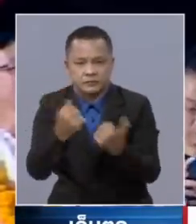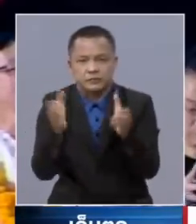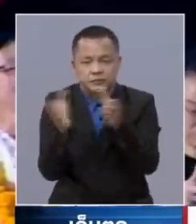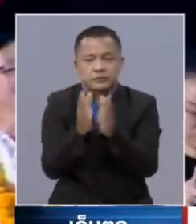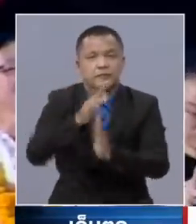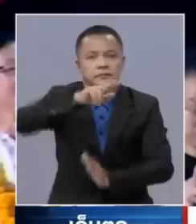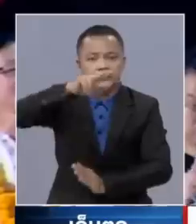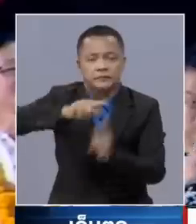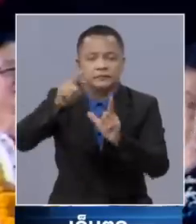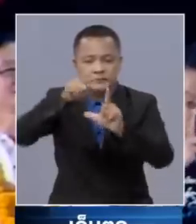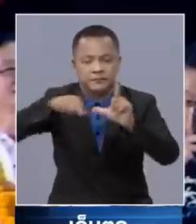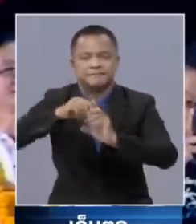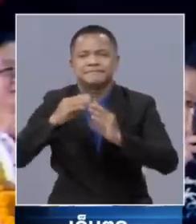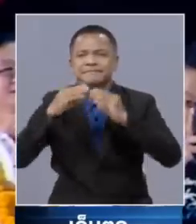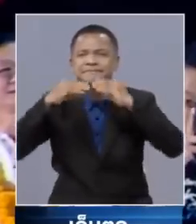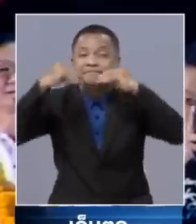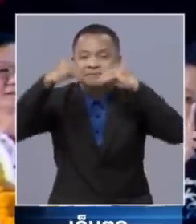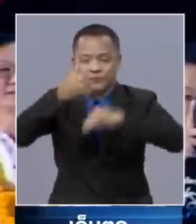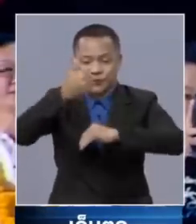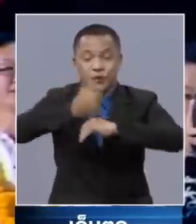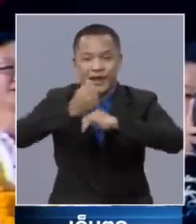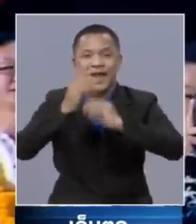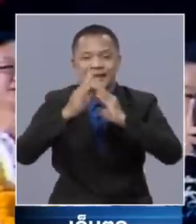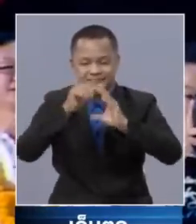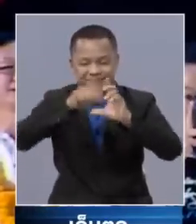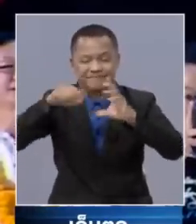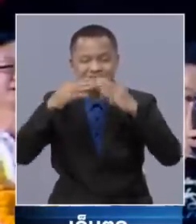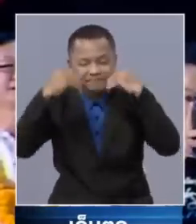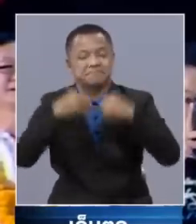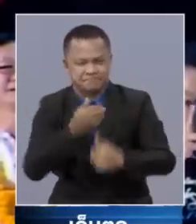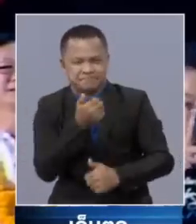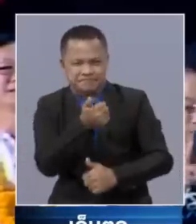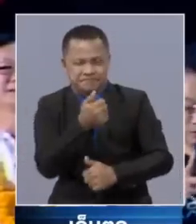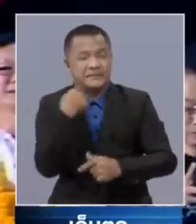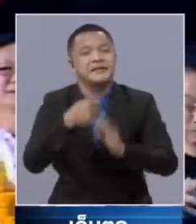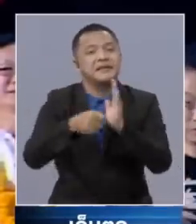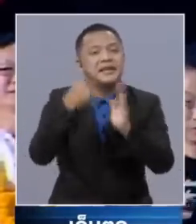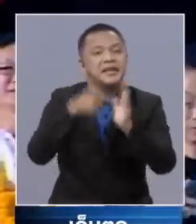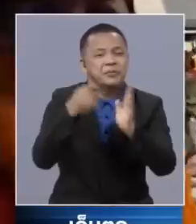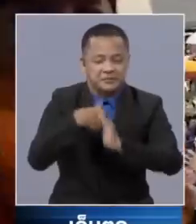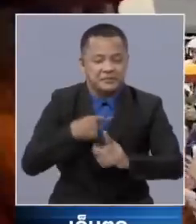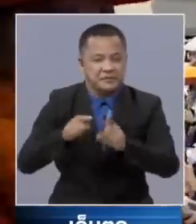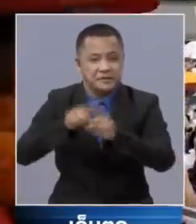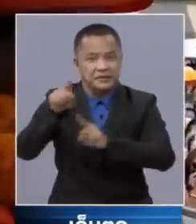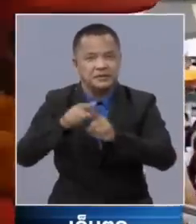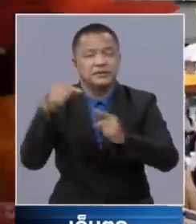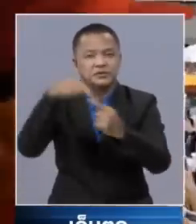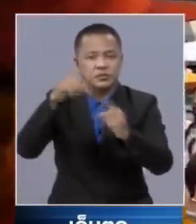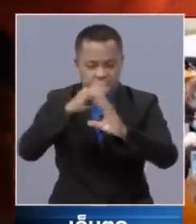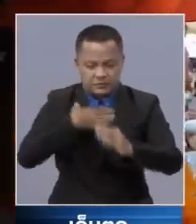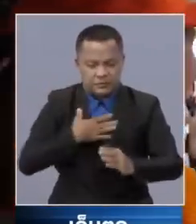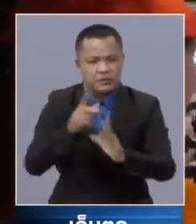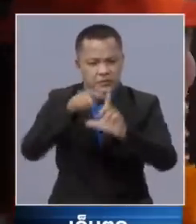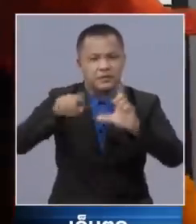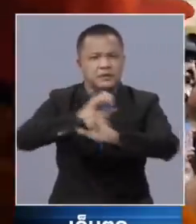ของก้าวไกลเองเขาก็ยิ้มแล้วครับโดยเฉพาะอย่างยิ่งหัวหน้าพรรคคุณพิธาเองเนี่ยถึงขั้นบอกว่าเอาก็นี่ไงสาเหตุที่กระแสเรามาแรงเนี่ยเพราะว่าจุดยืนเราชัดเจ